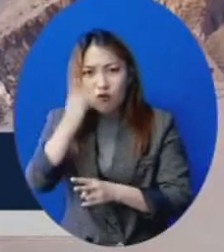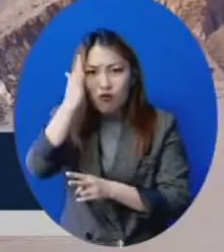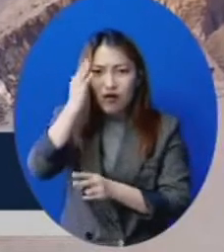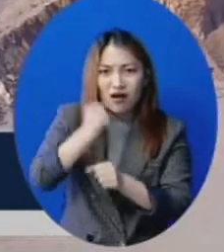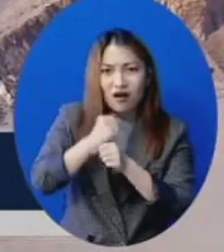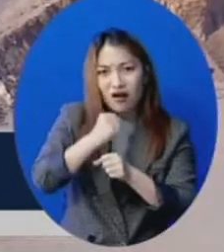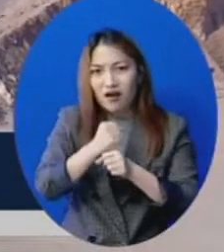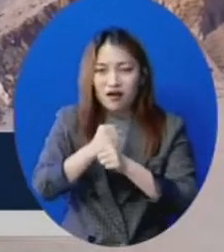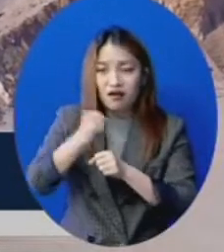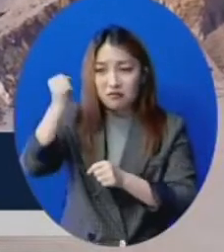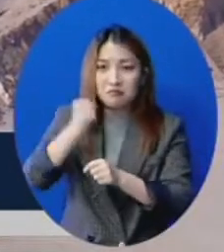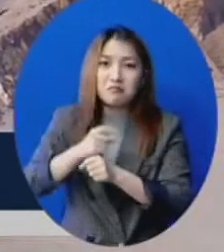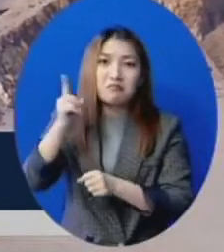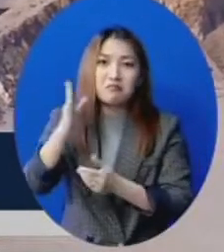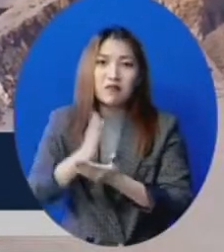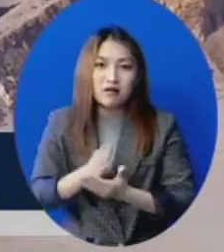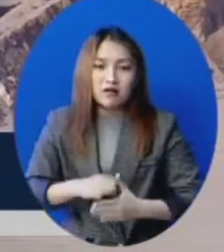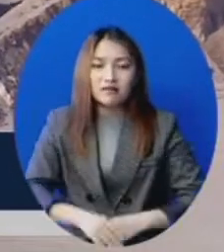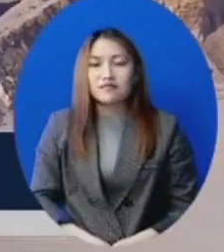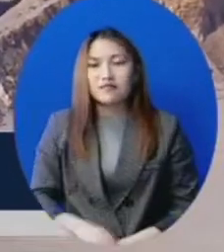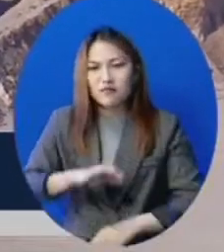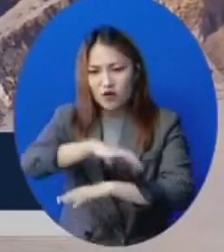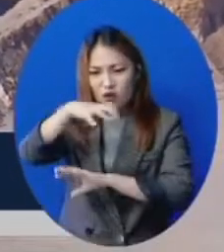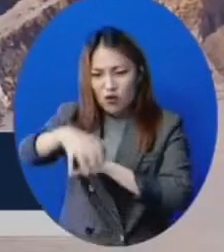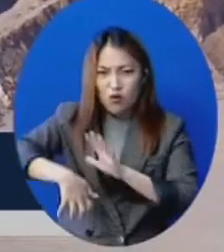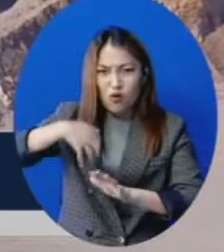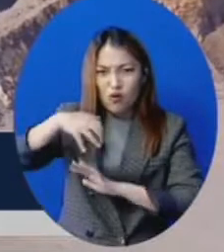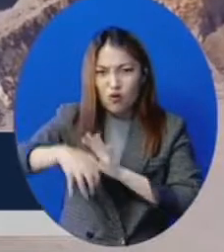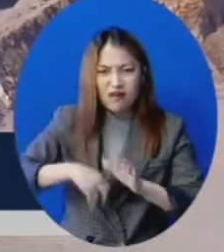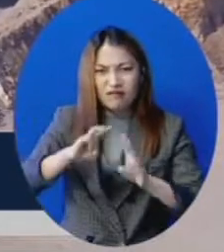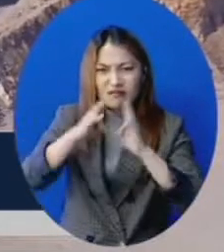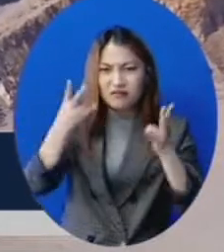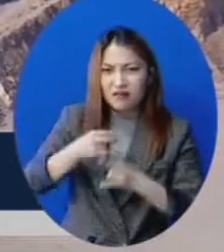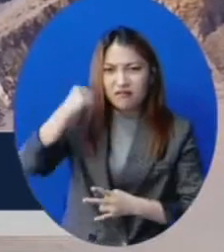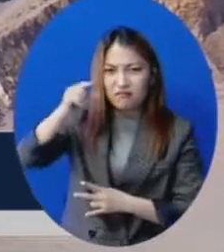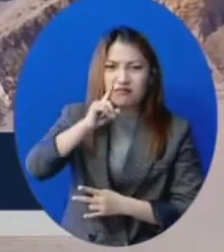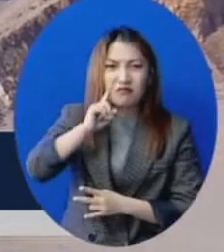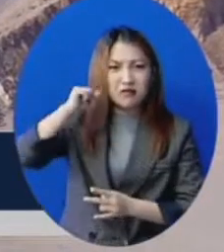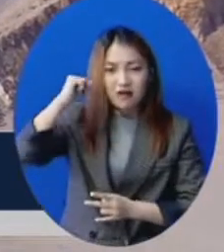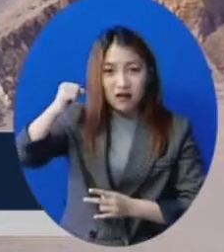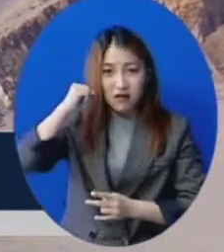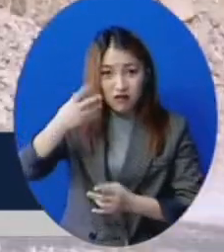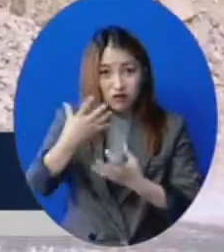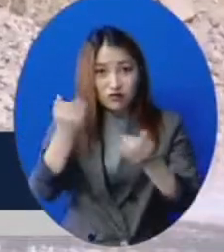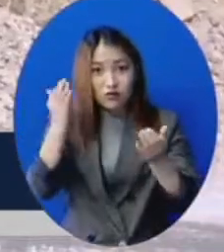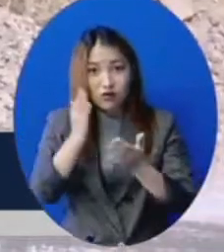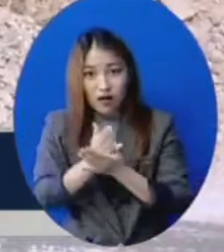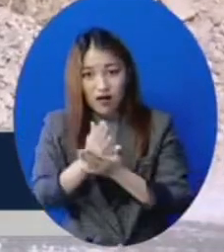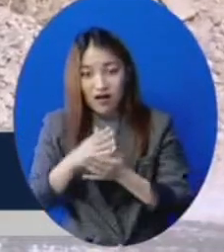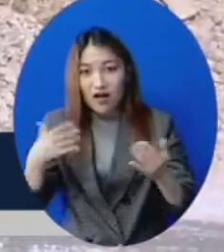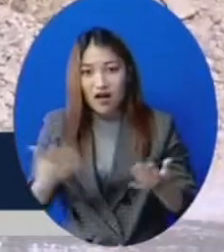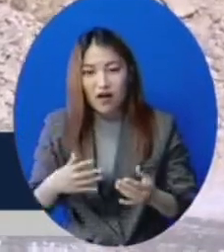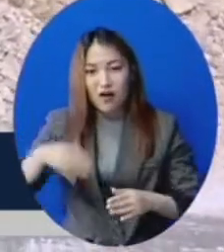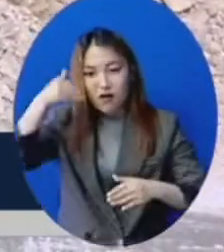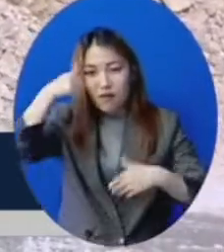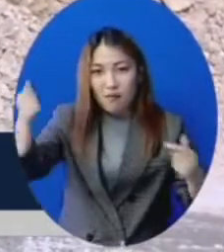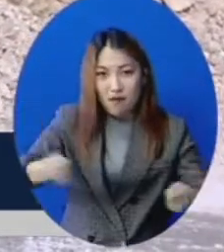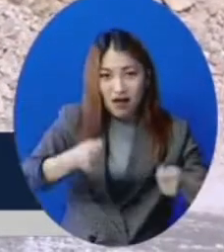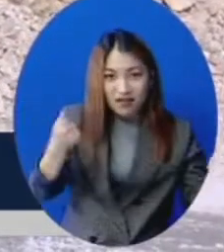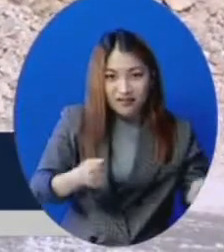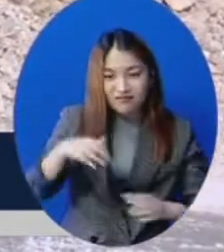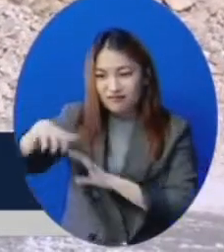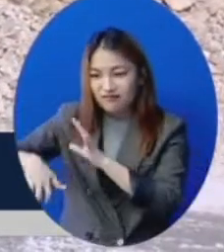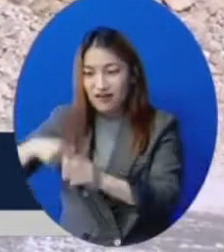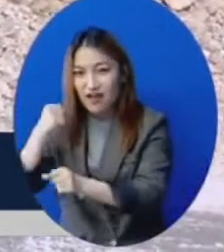шүү дээ. Уул уурхайн салбарт нийгмийн эсэргүүцэл нэг том сорилт болоод байна. Гадаадын хөрөнгө оруулагч бүс нутгийн малчин хоёр нэг